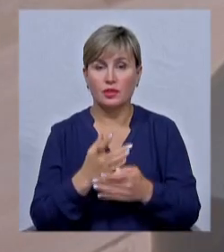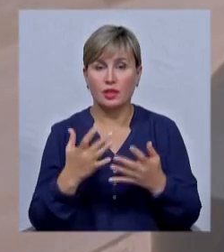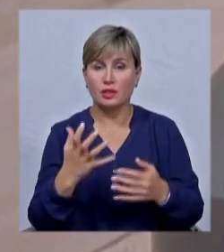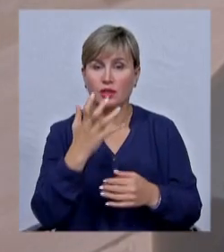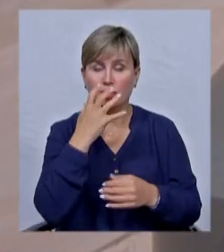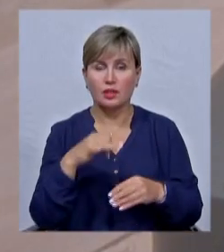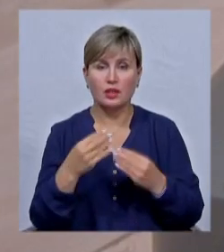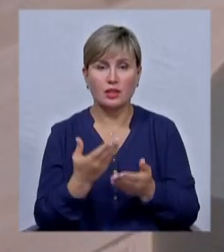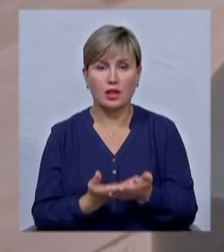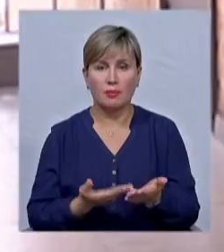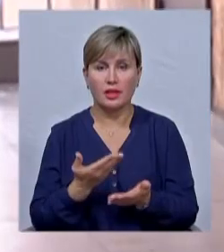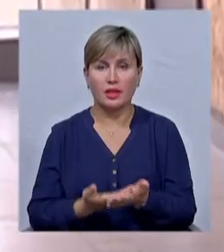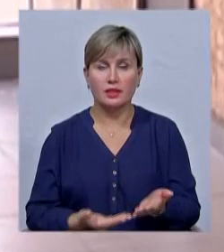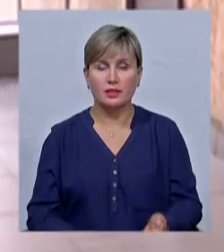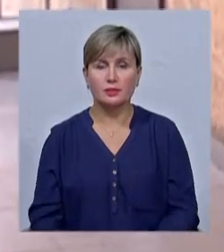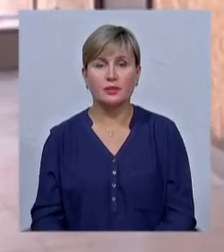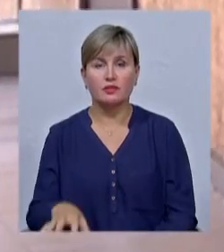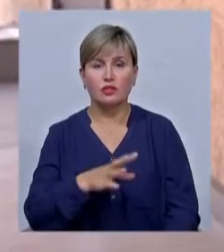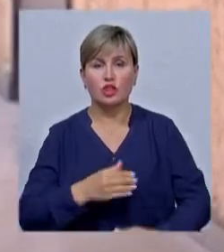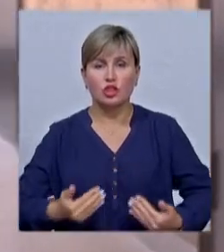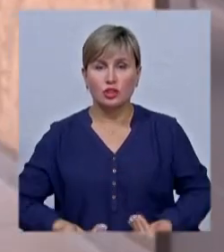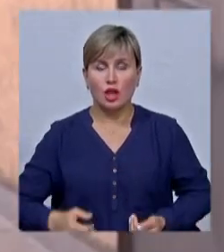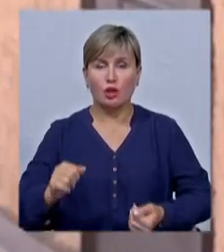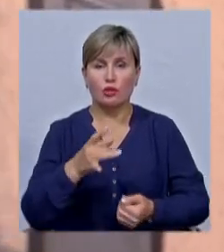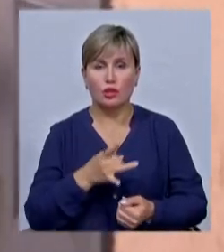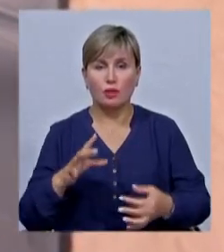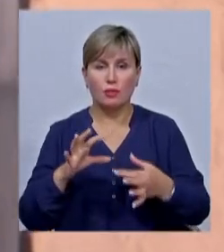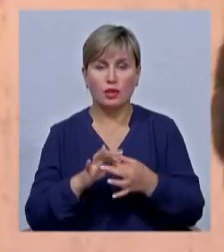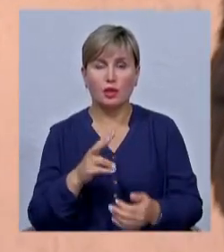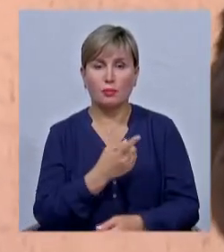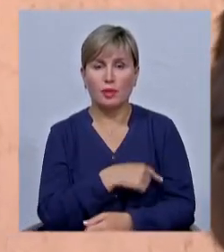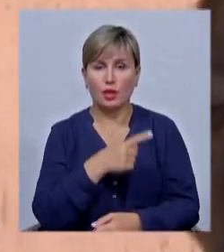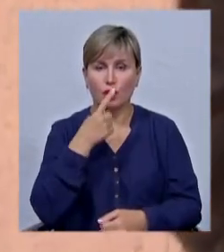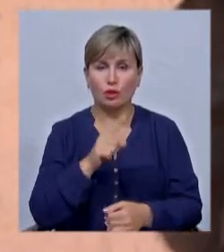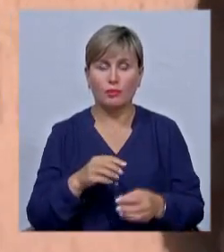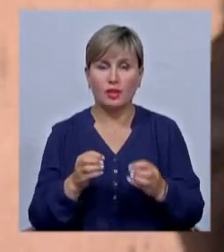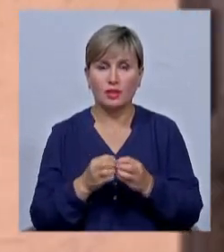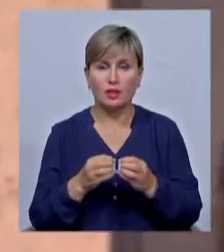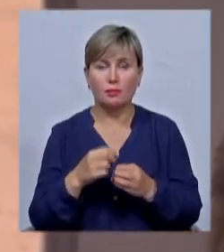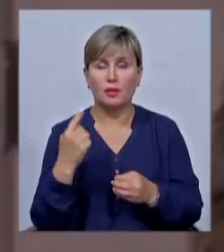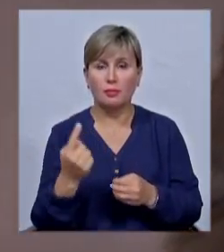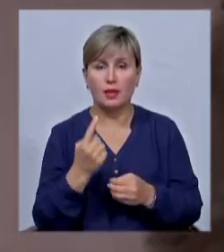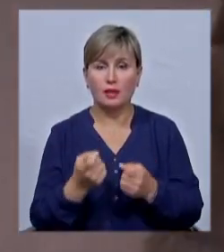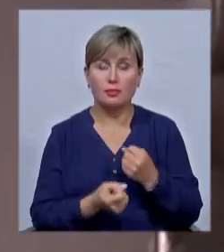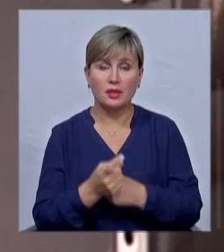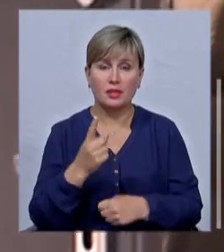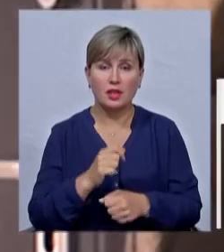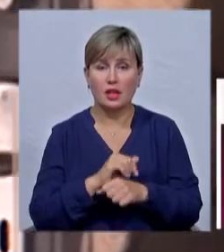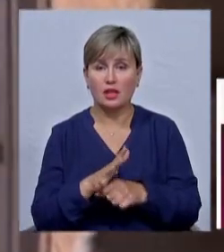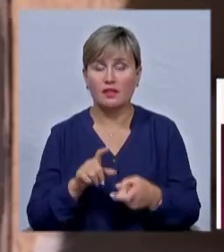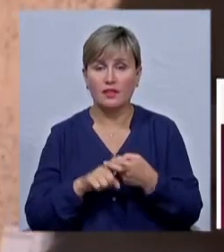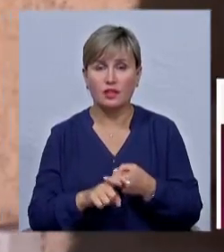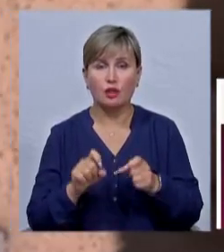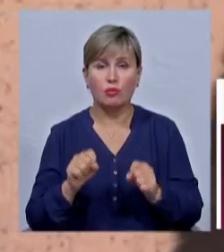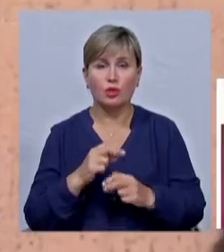и дать рекомендации все жители ауэзовского района прикрепленные поликлиники номер 10 при первых признаках корана вирусной инфекции